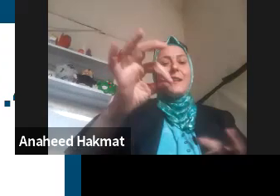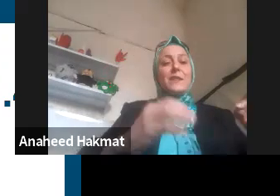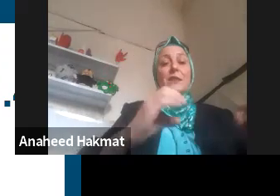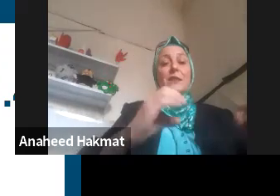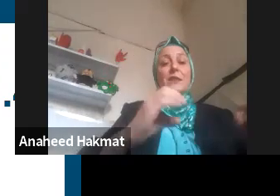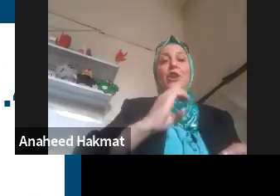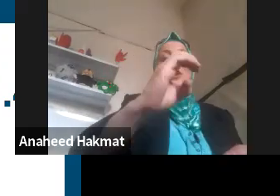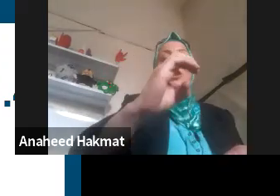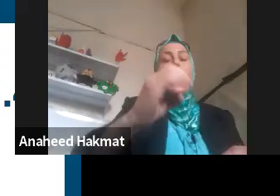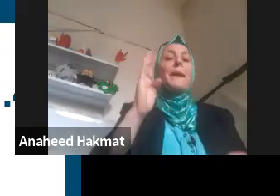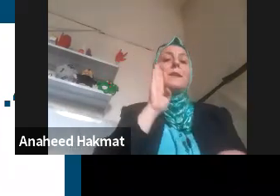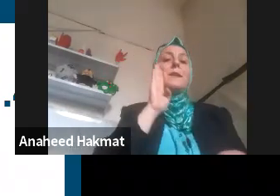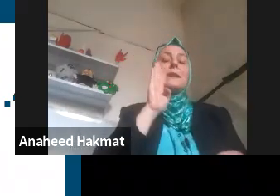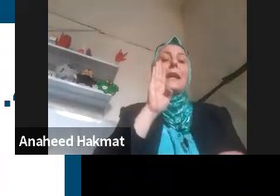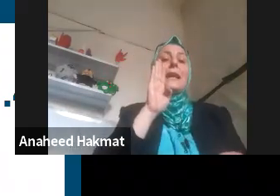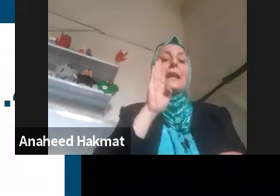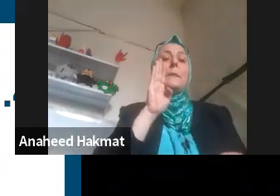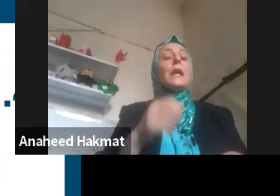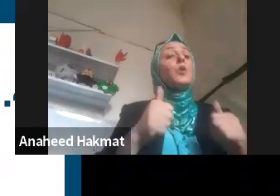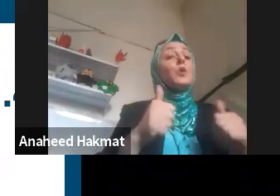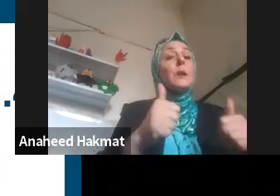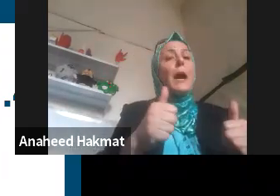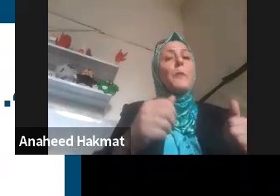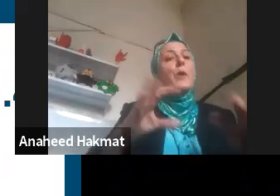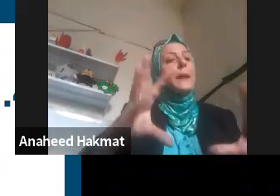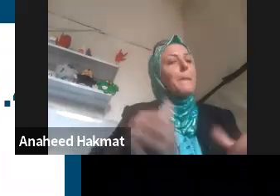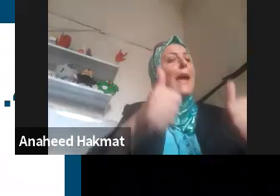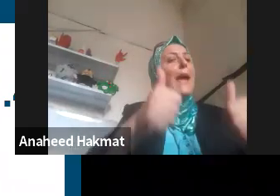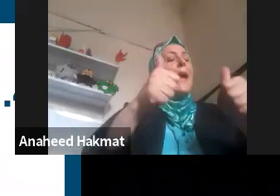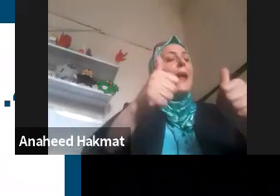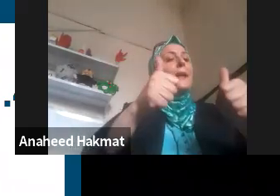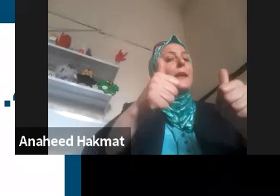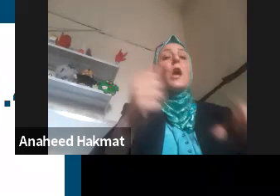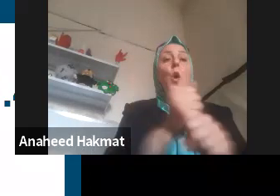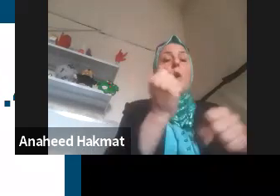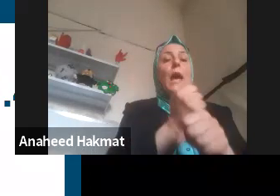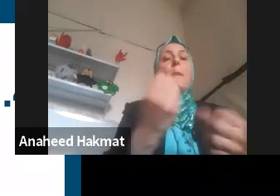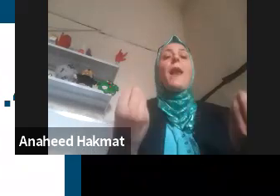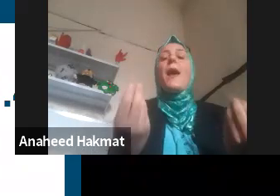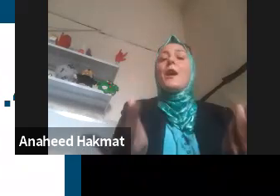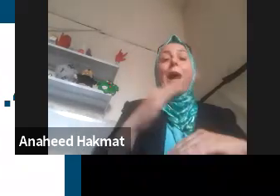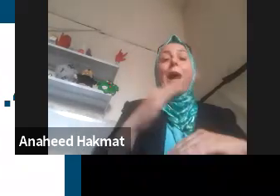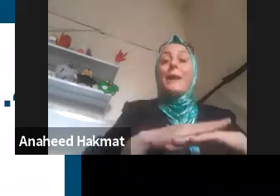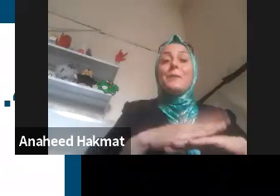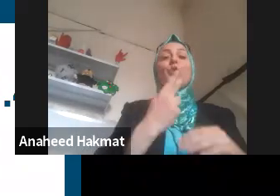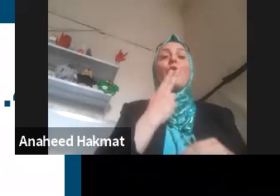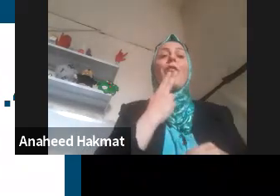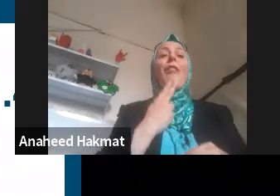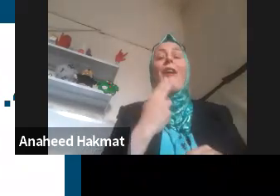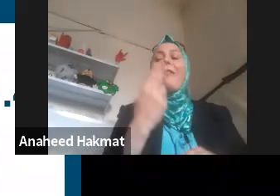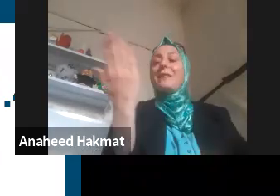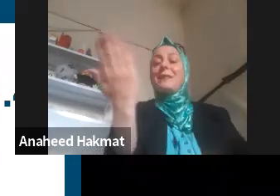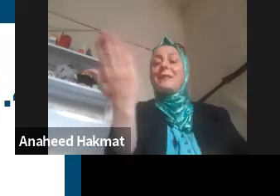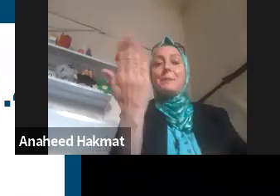تكون دامجة وقادرة تكون مكيفة. العمل على تحسين نظافة المدارس، أكيد اعتماد نهج